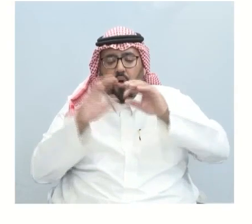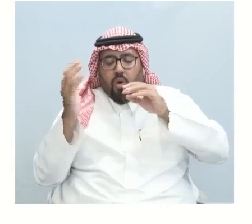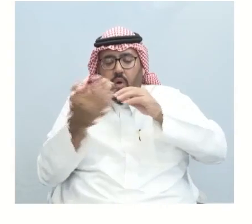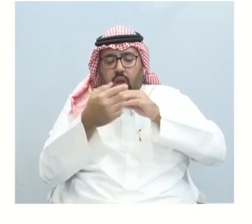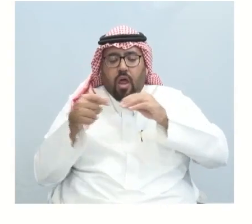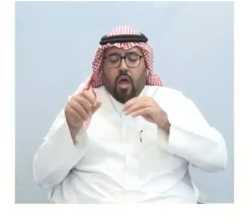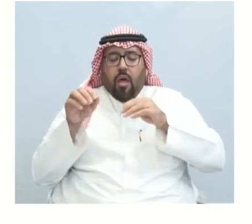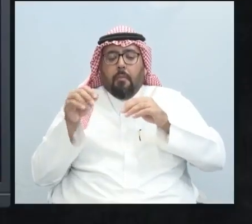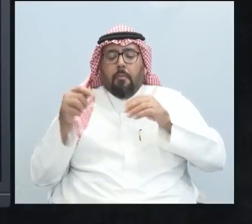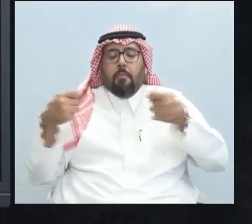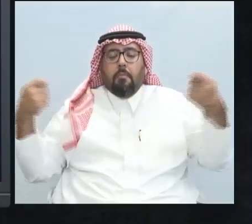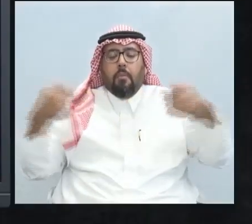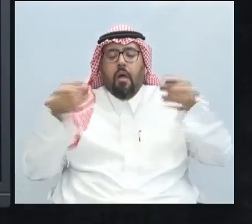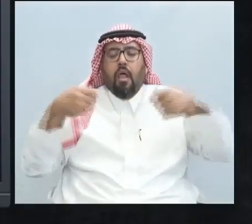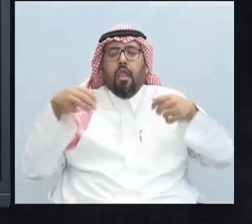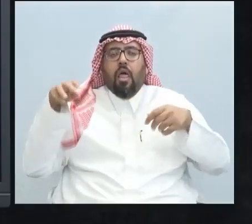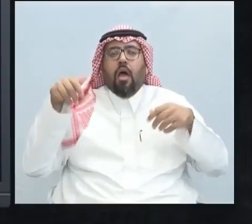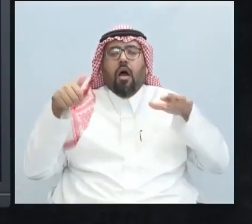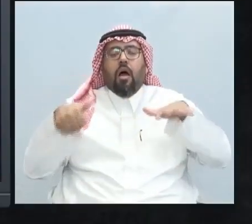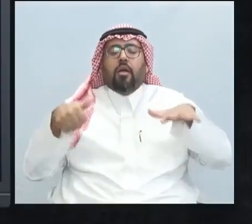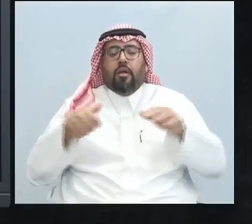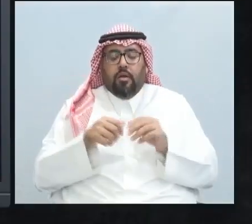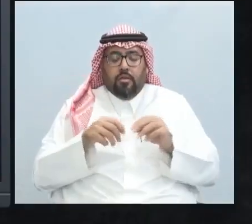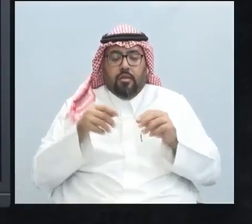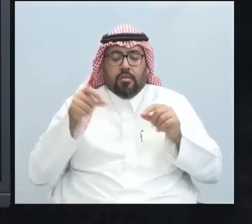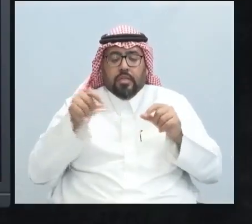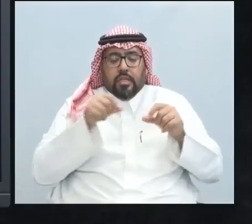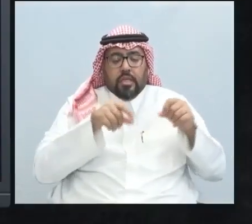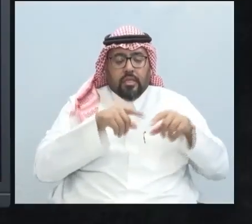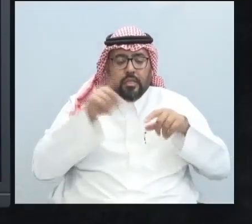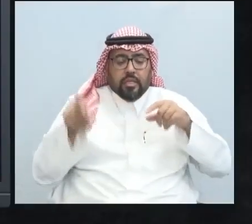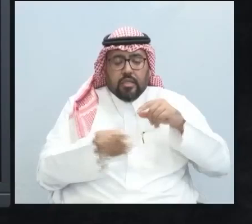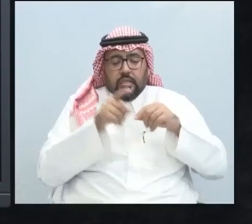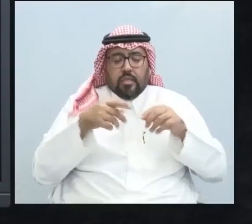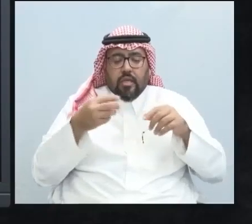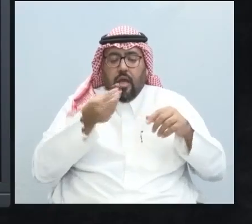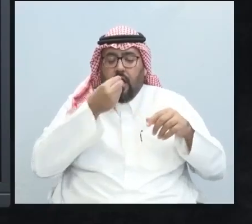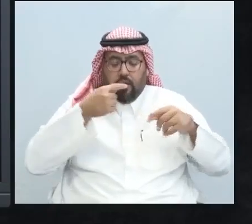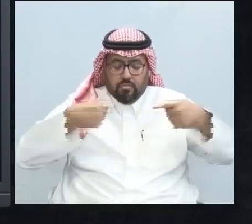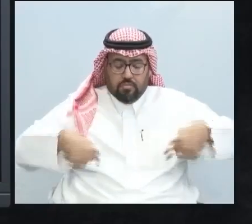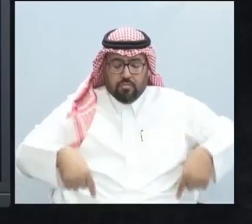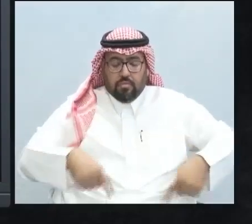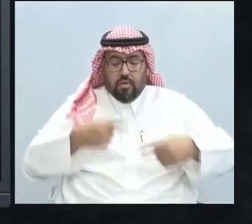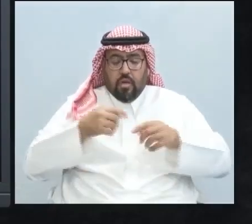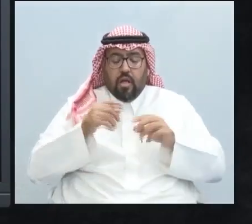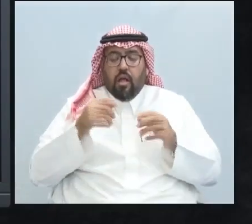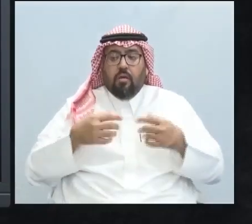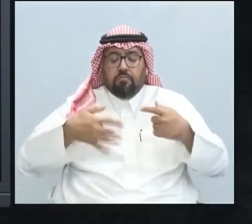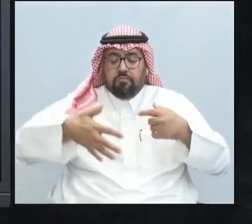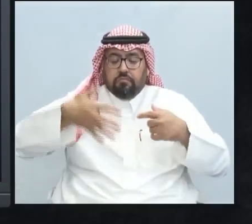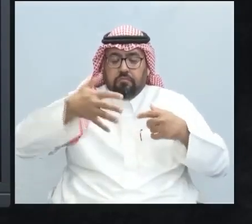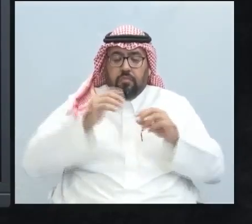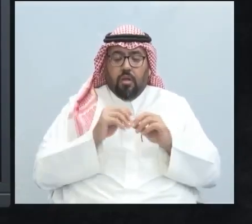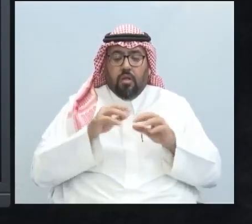الانسان باجهزه العصبيه والتنفسيه واجهزه الدوران والهضمي والعظمي والعضلي كل